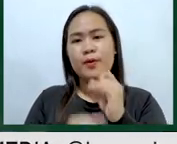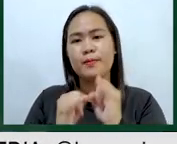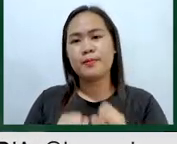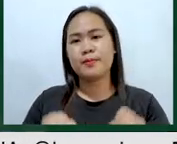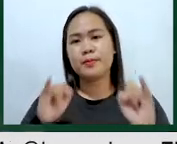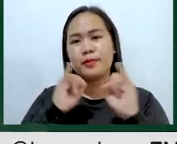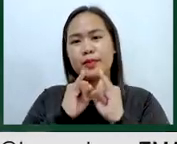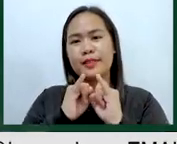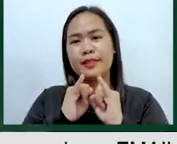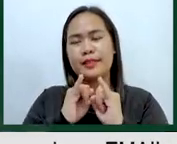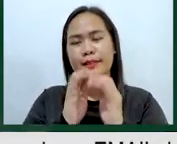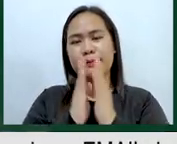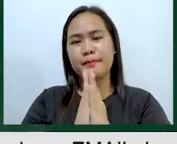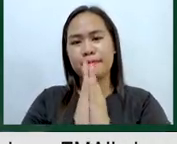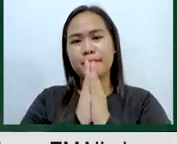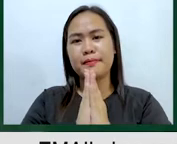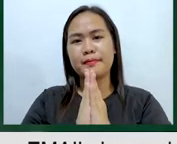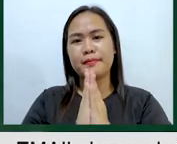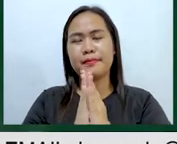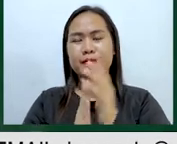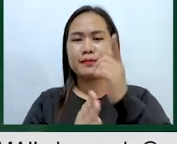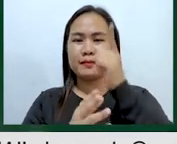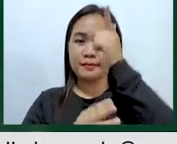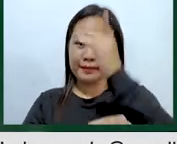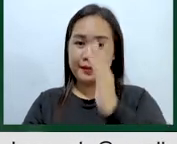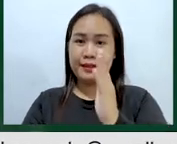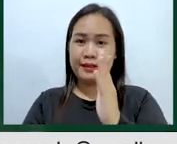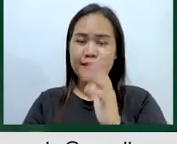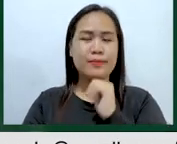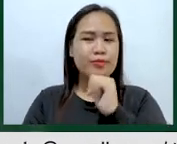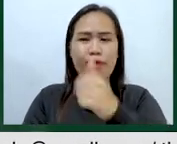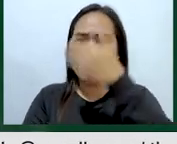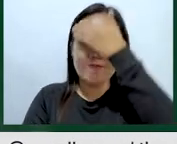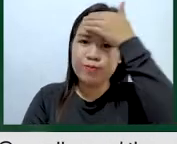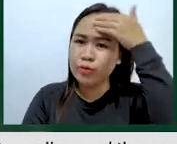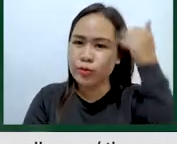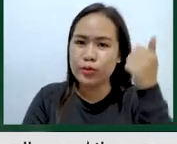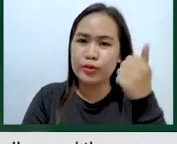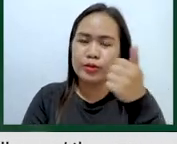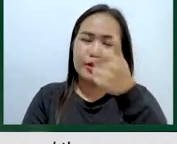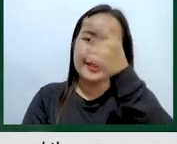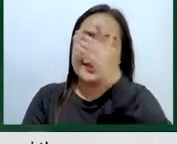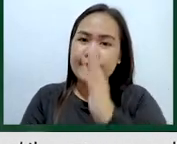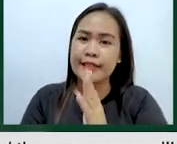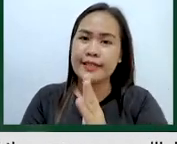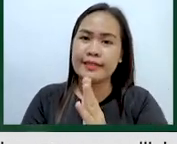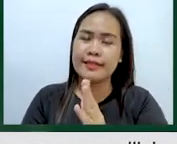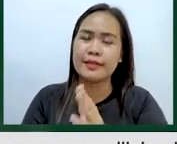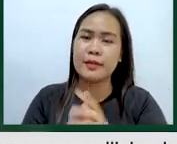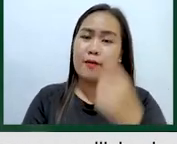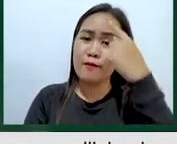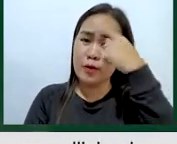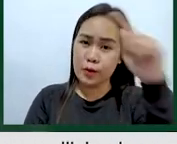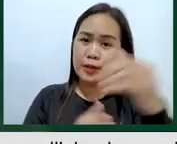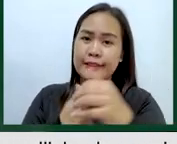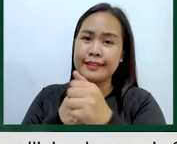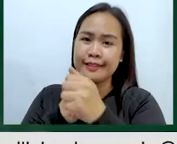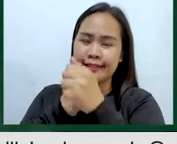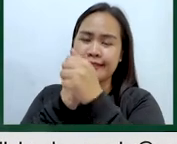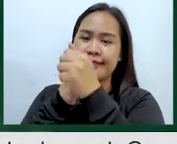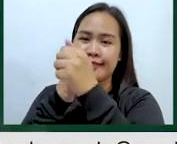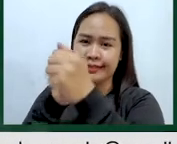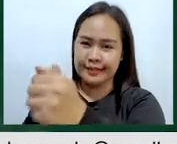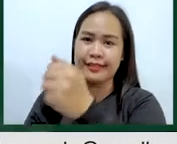mahalagang mahalaga po rin talaga ang pananampalataya. So wag po tayo makakalimot sa itaas para po sa gabay,